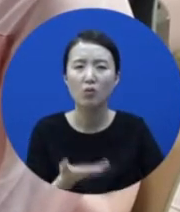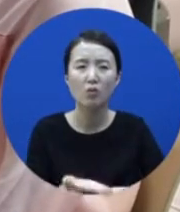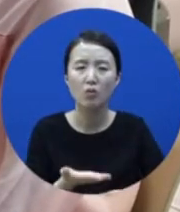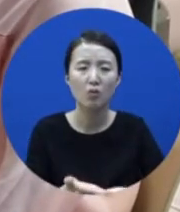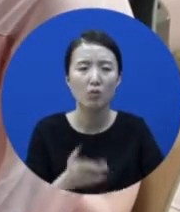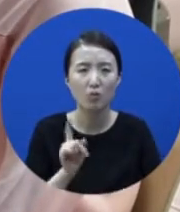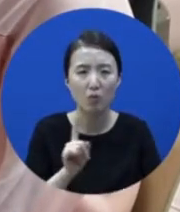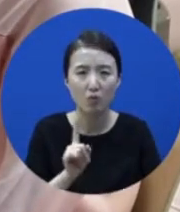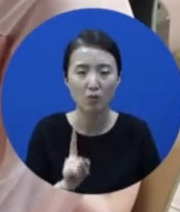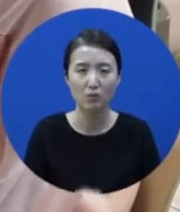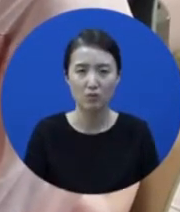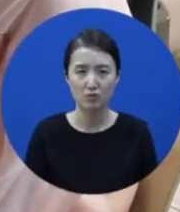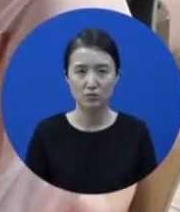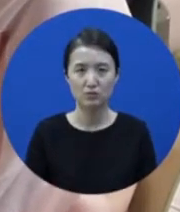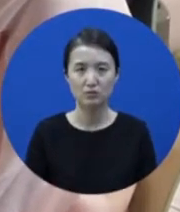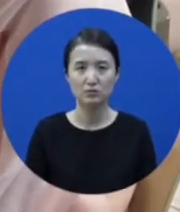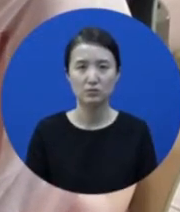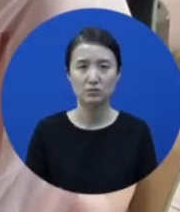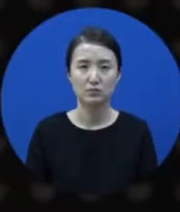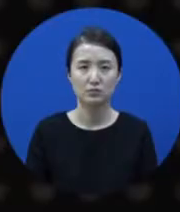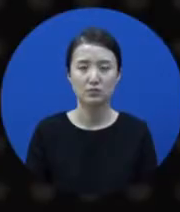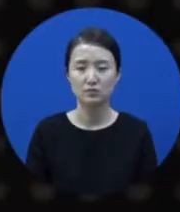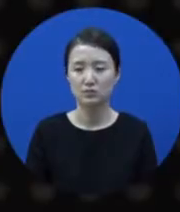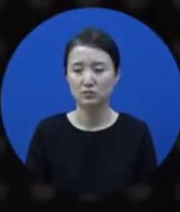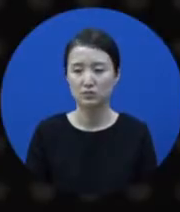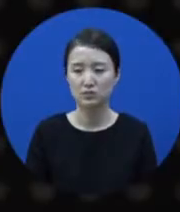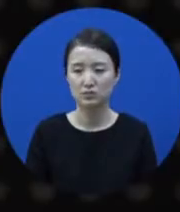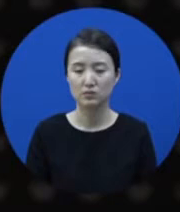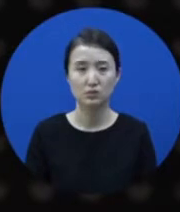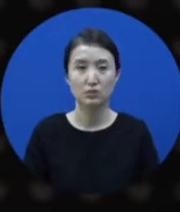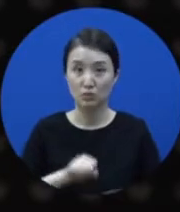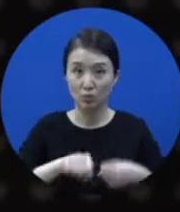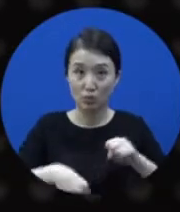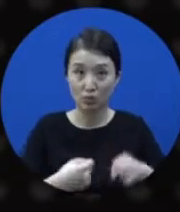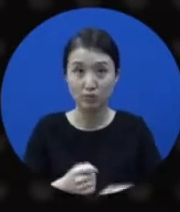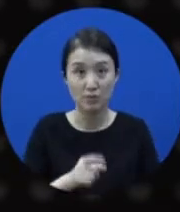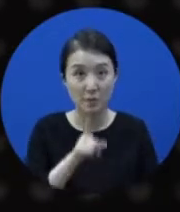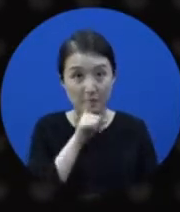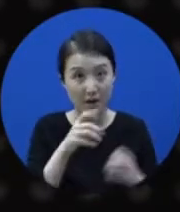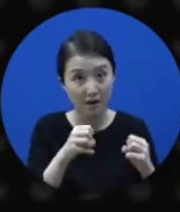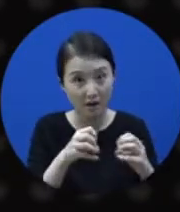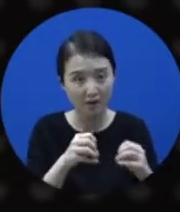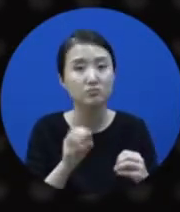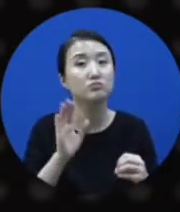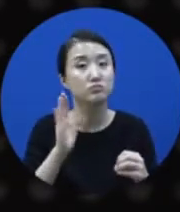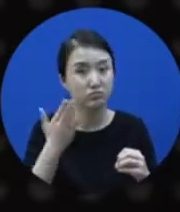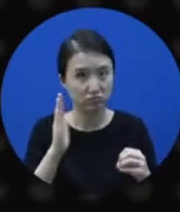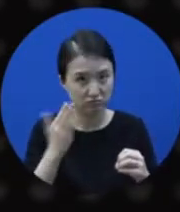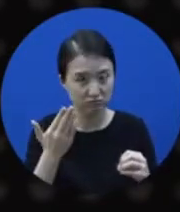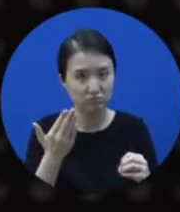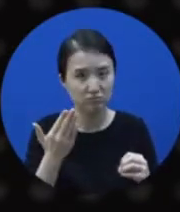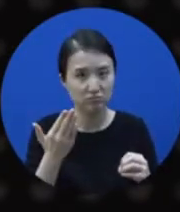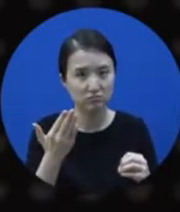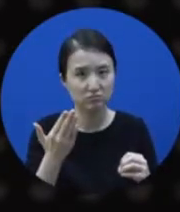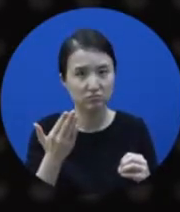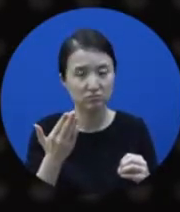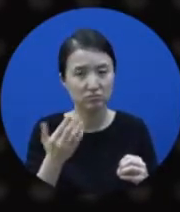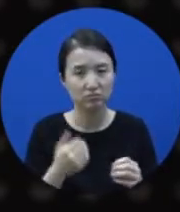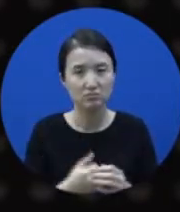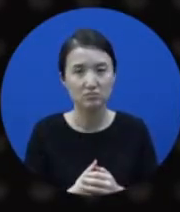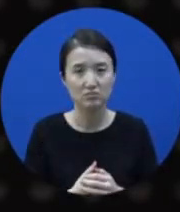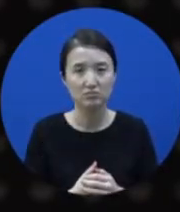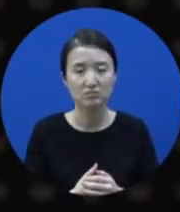언어? 사람의 언어? 어? 동물이 말이 있나? 네, 동물끼리도 이게 의사소통이 되죠. 뭐